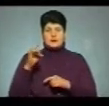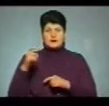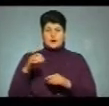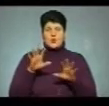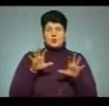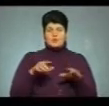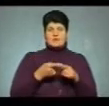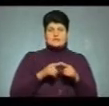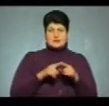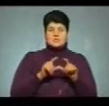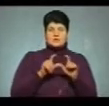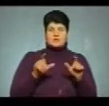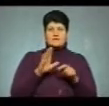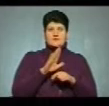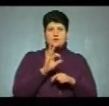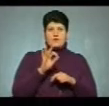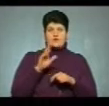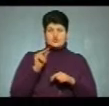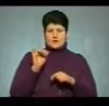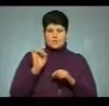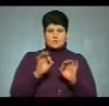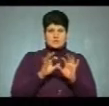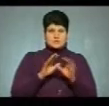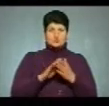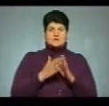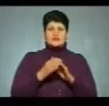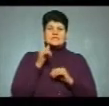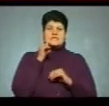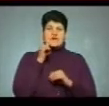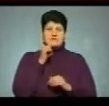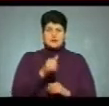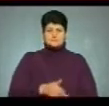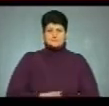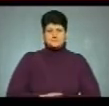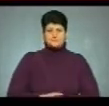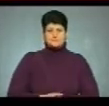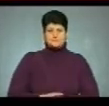цієї структури Віктор Овчарук прокоментує ситуацію завтра.